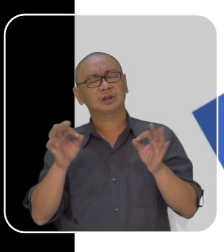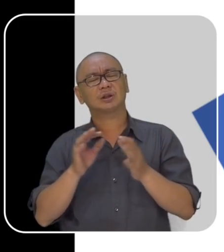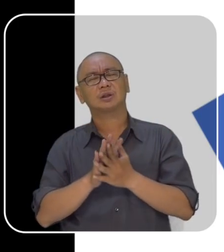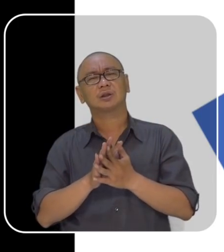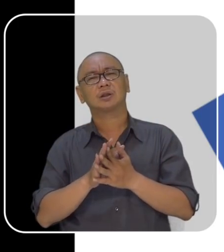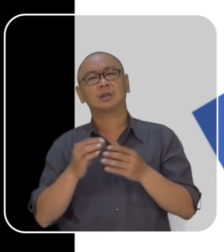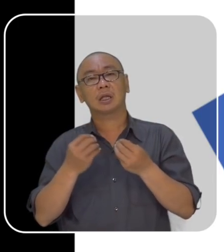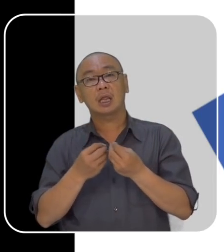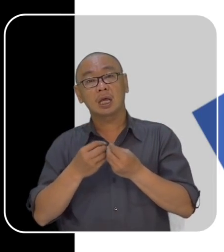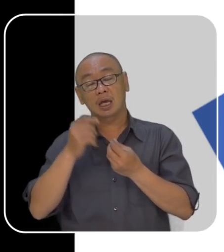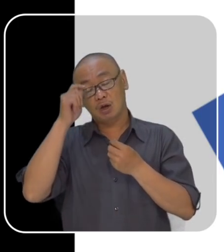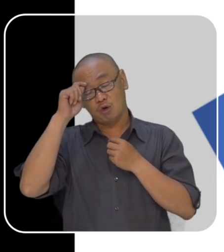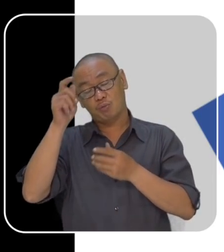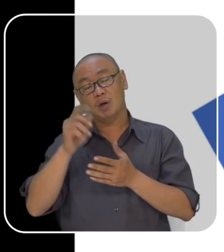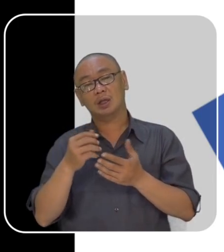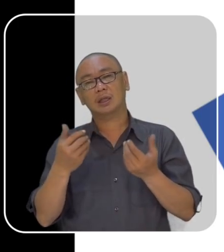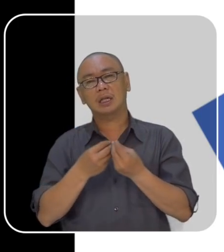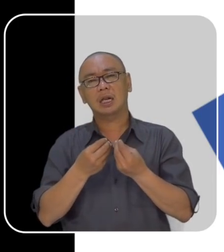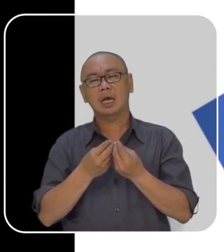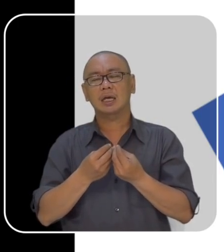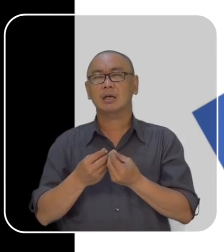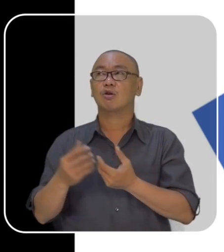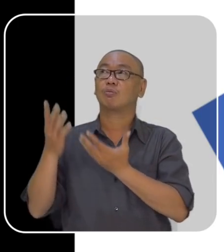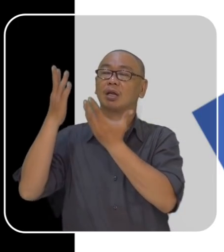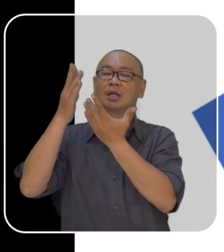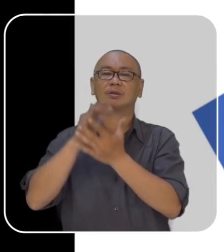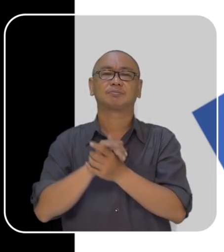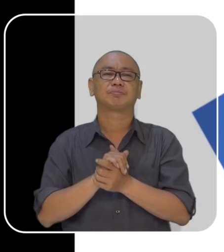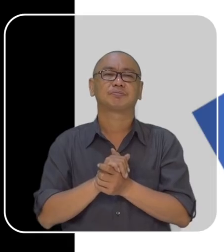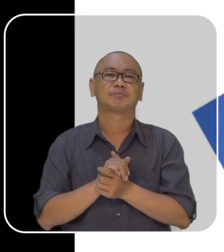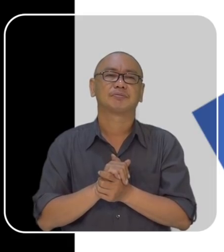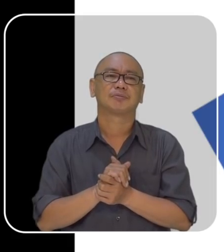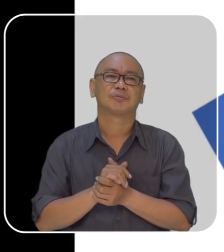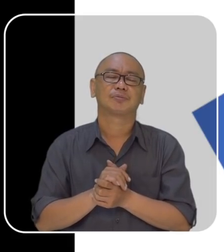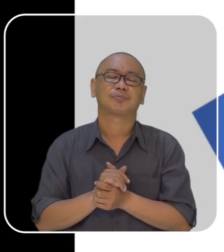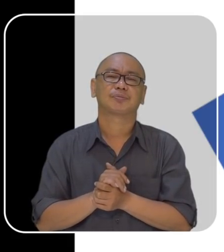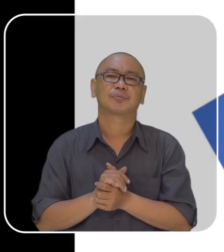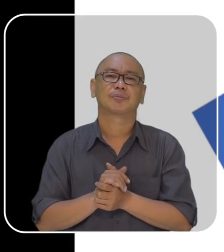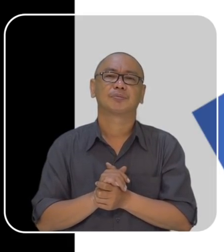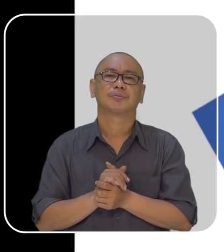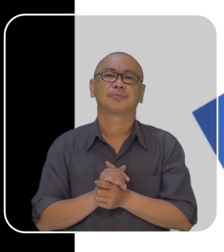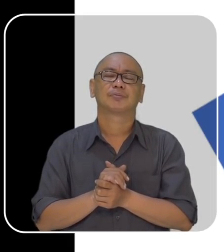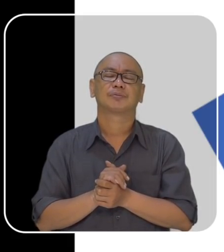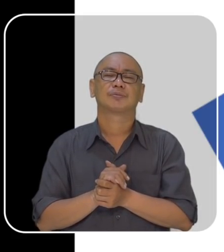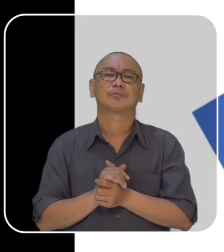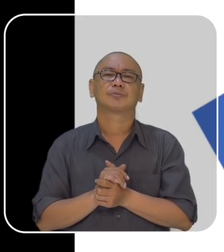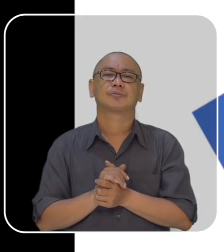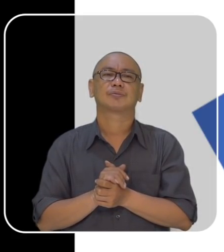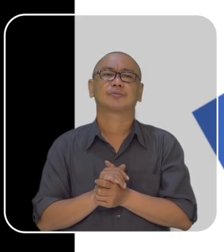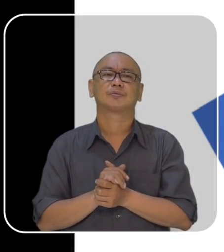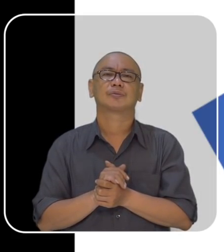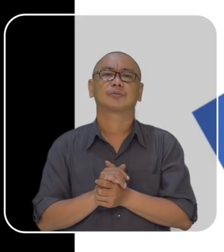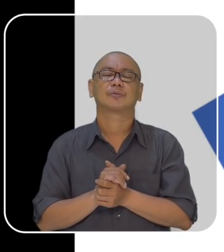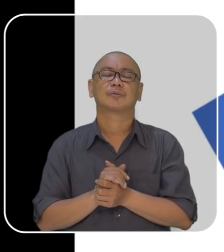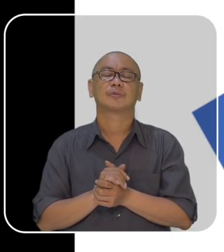nilai-nilai kehormatan, kemuliaan. Dan iman itu bukanlah sesuatu yang profan,